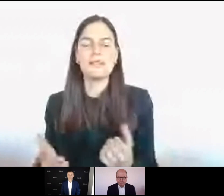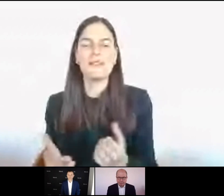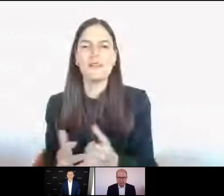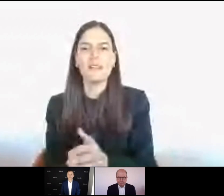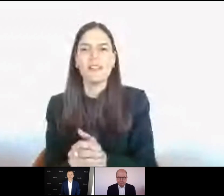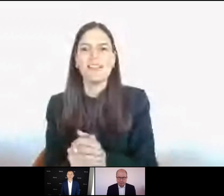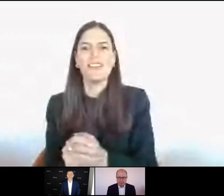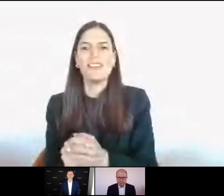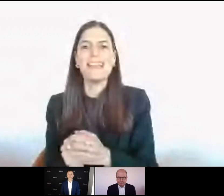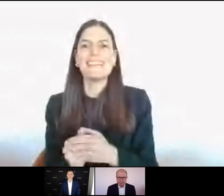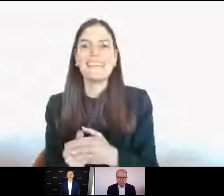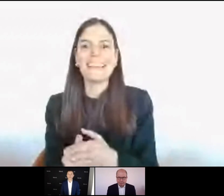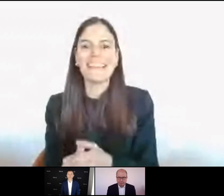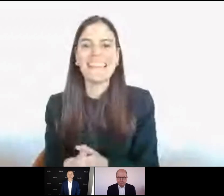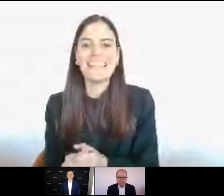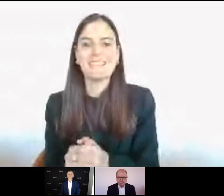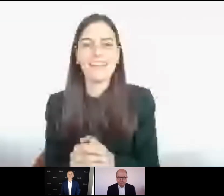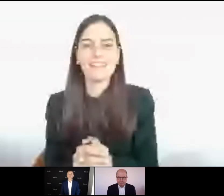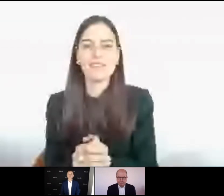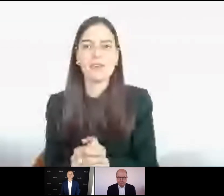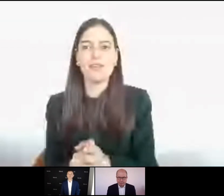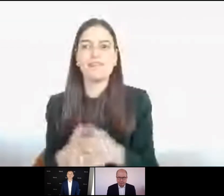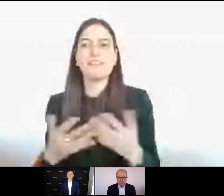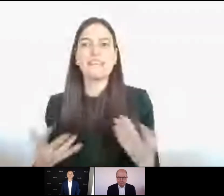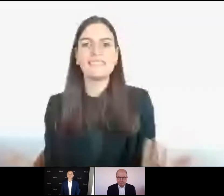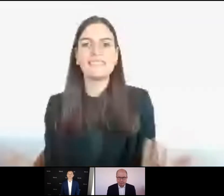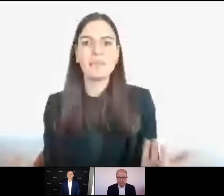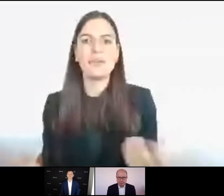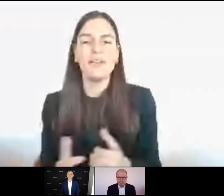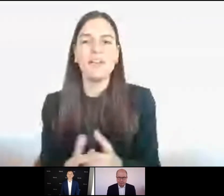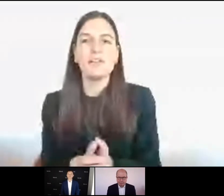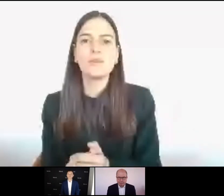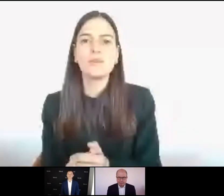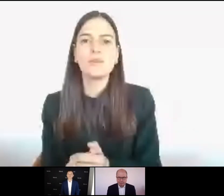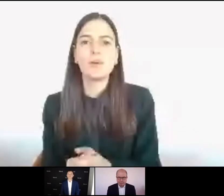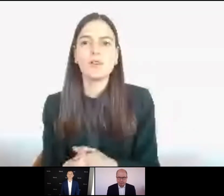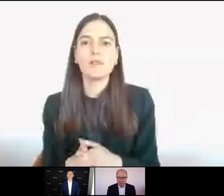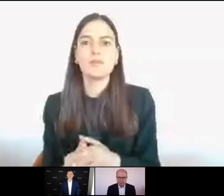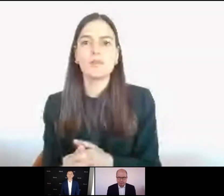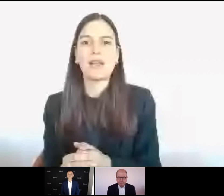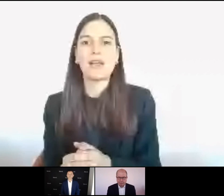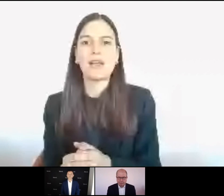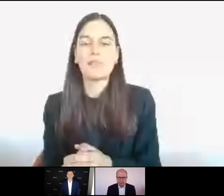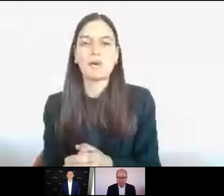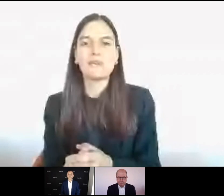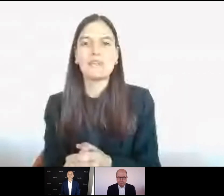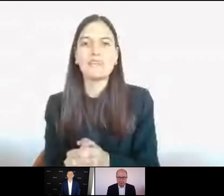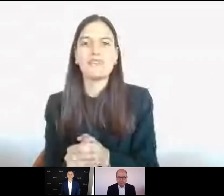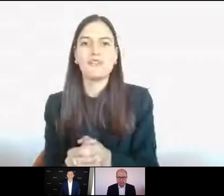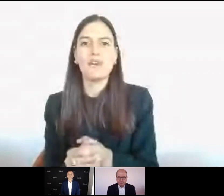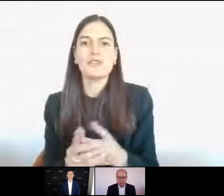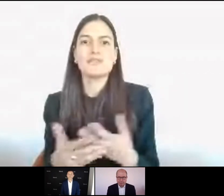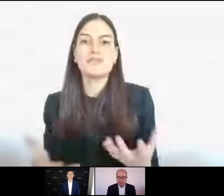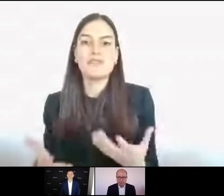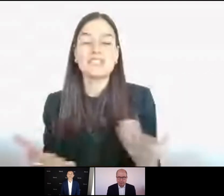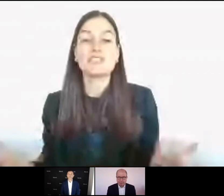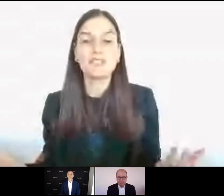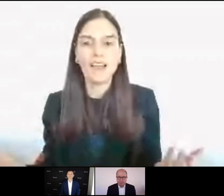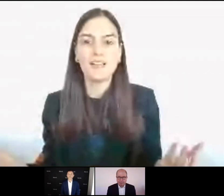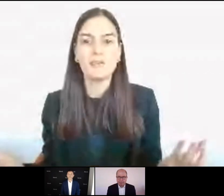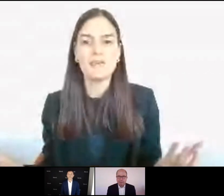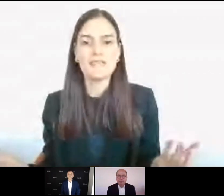de nos clients. L'intérêt, il va être véritable, notamment quand on va aborder un